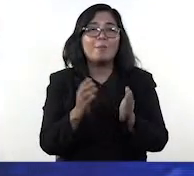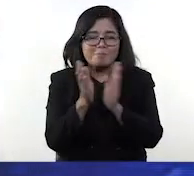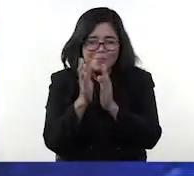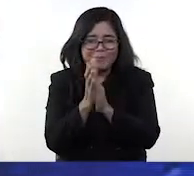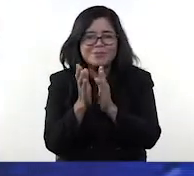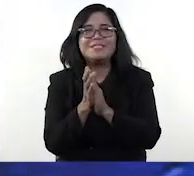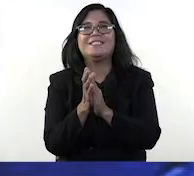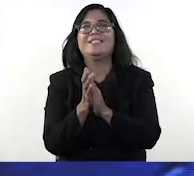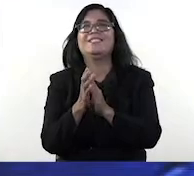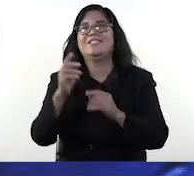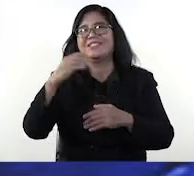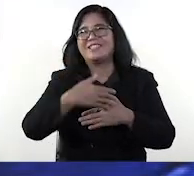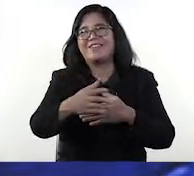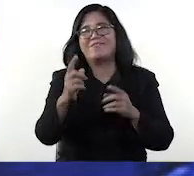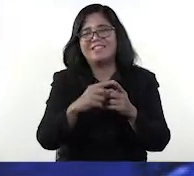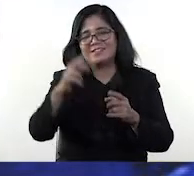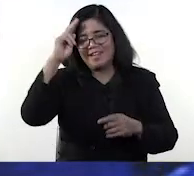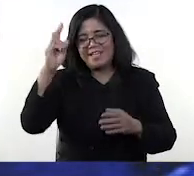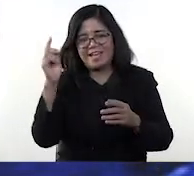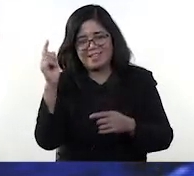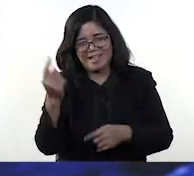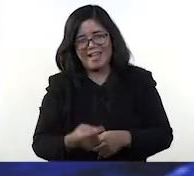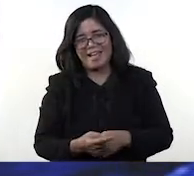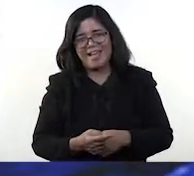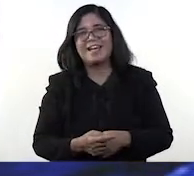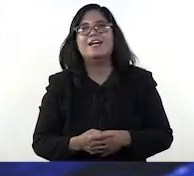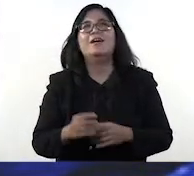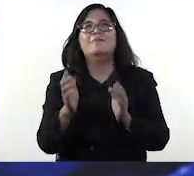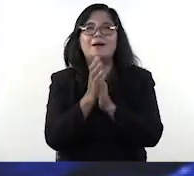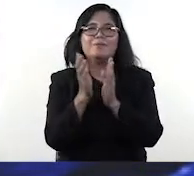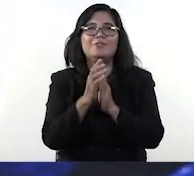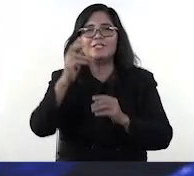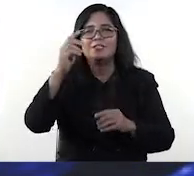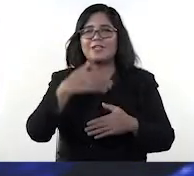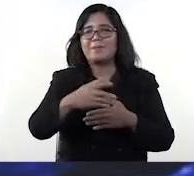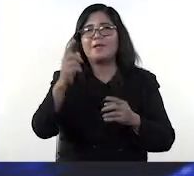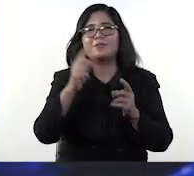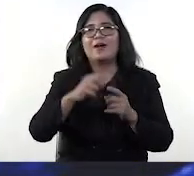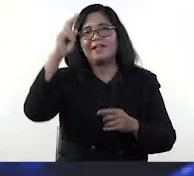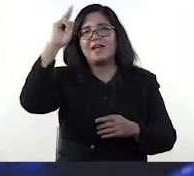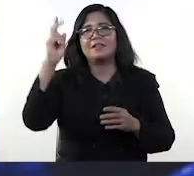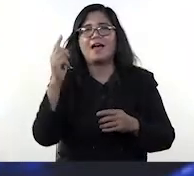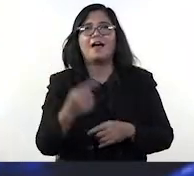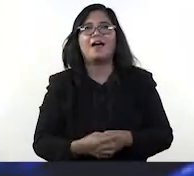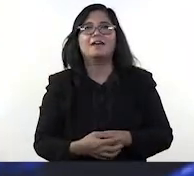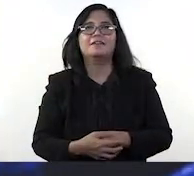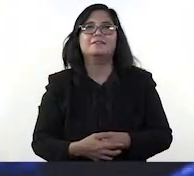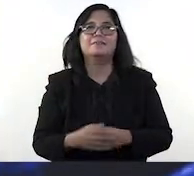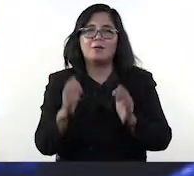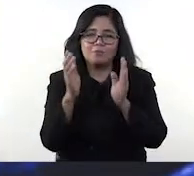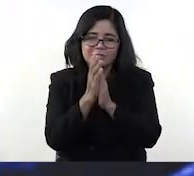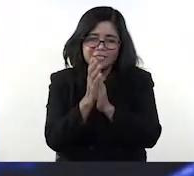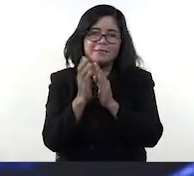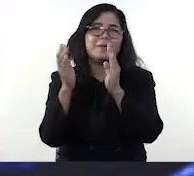kreatif memuji semua memuji terus sampai Tuhan datang memuji terus Tuhan